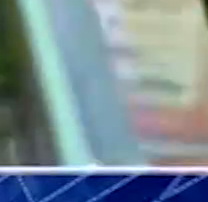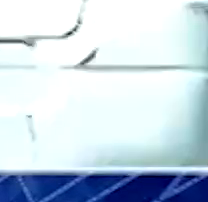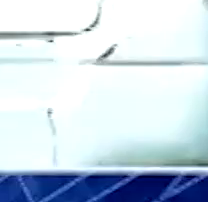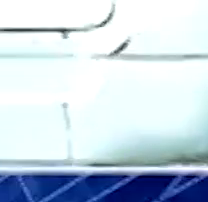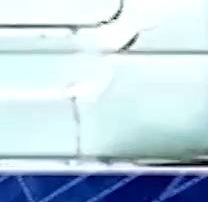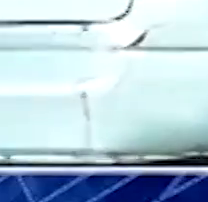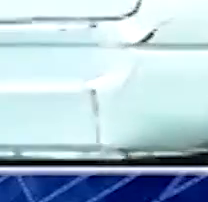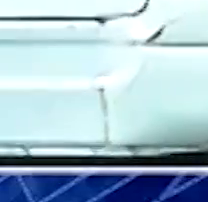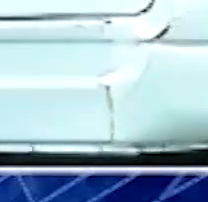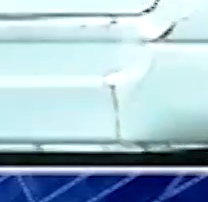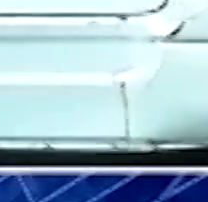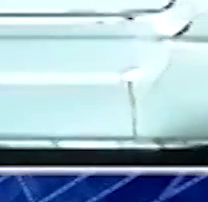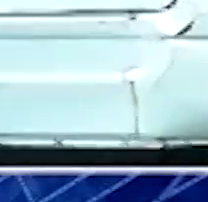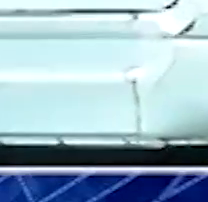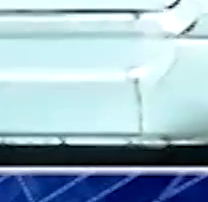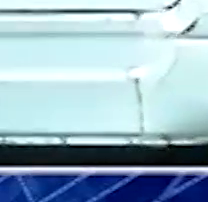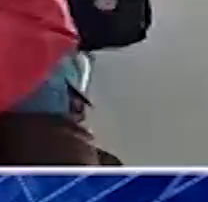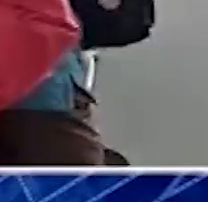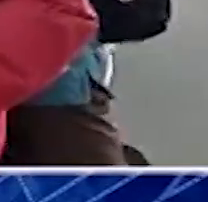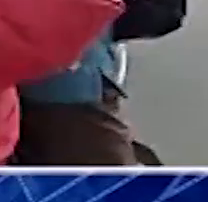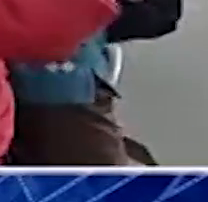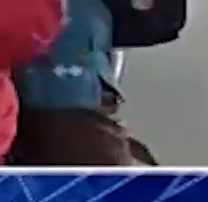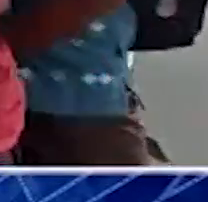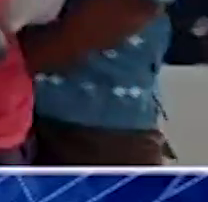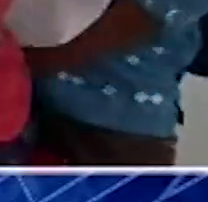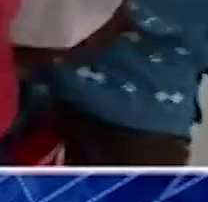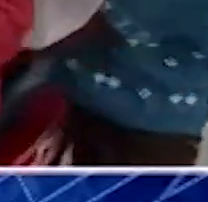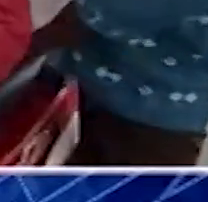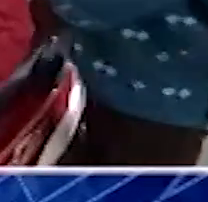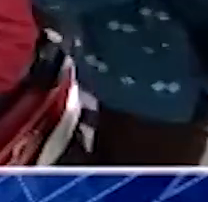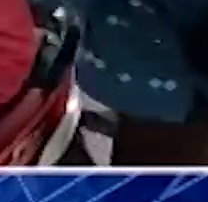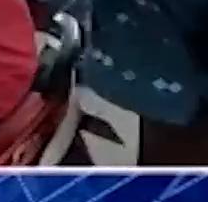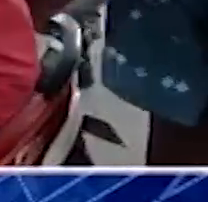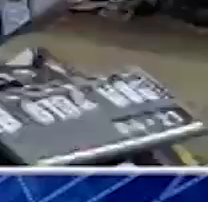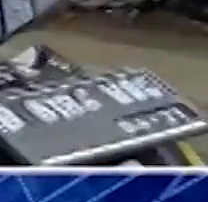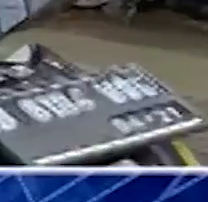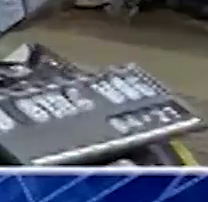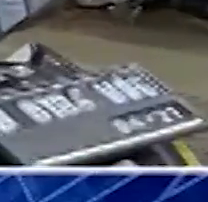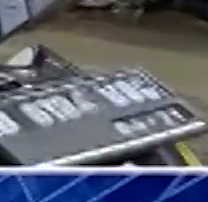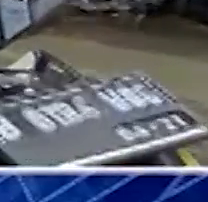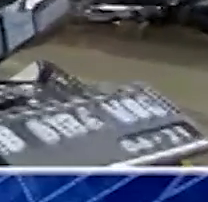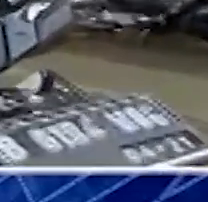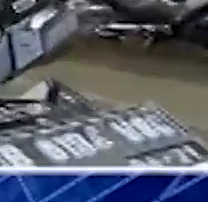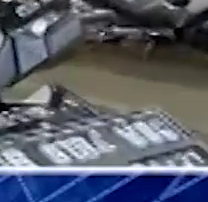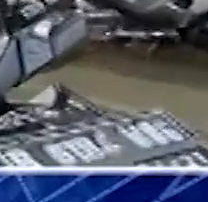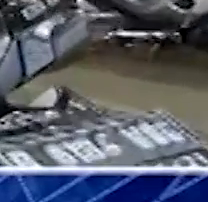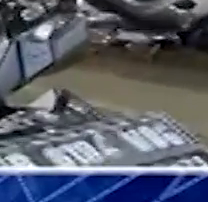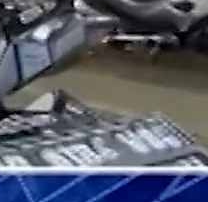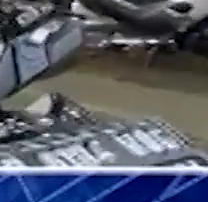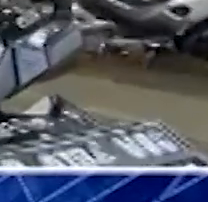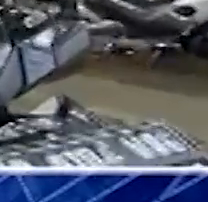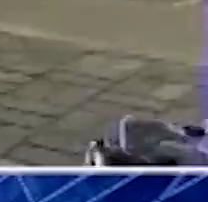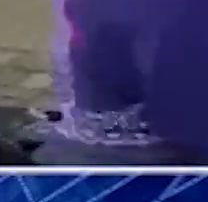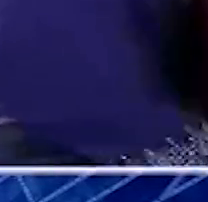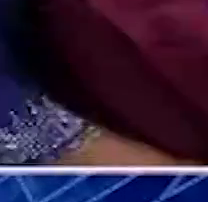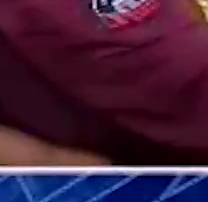sudah ada petugas di lapangan, yaitu dari TNI dan juga Polri, ada Dinas Perhubungan, Dinas Kesehatan, dan kemudian